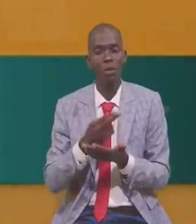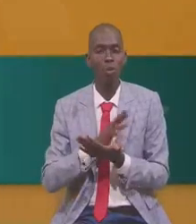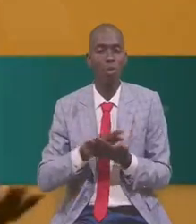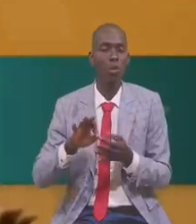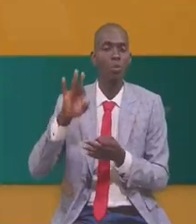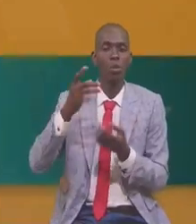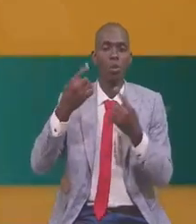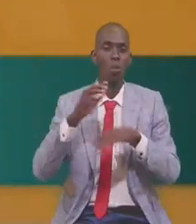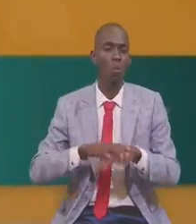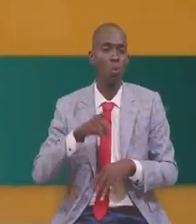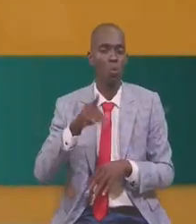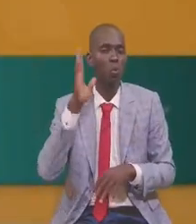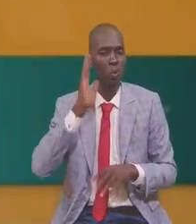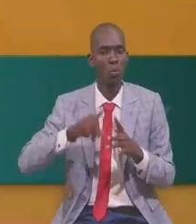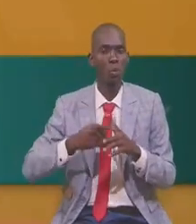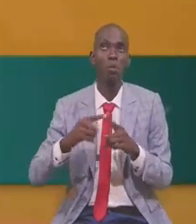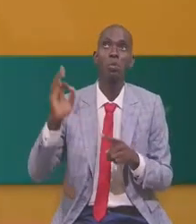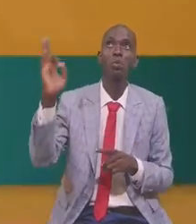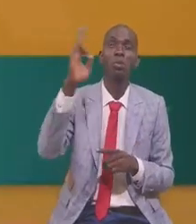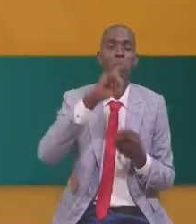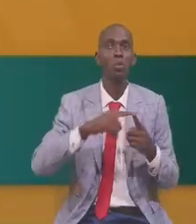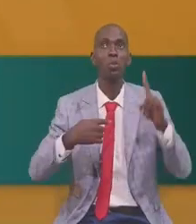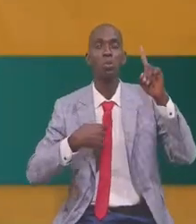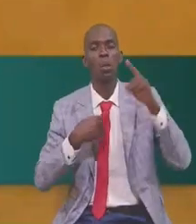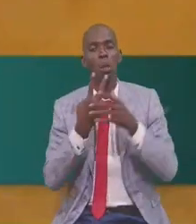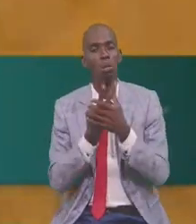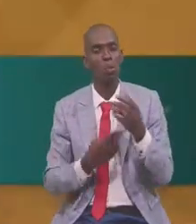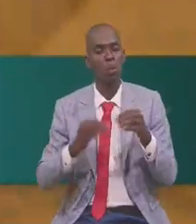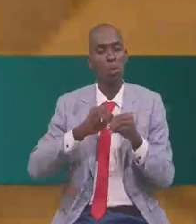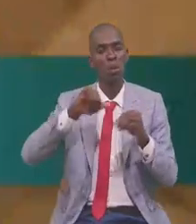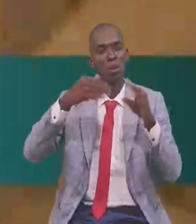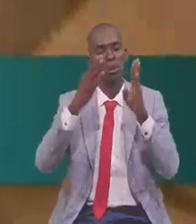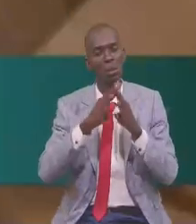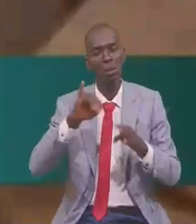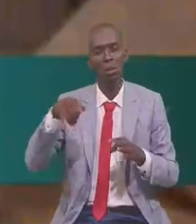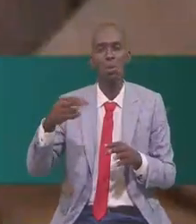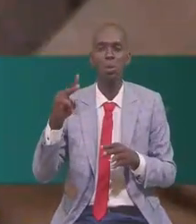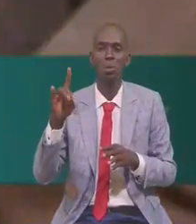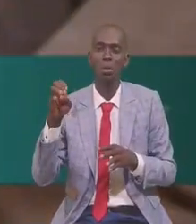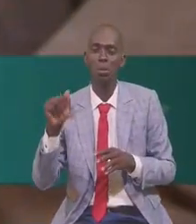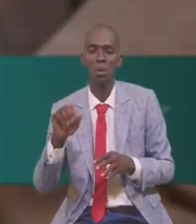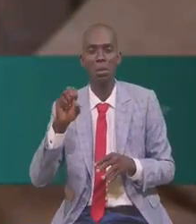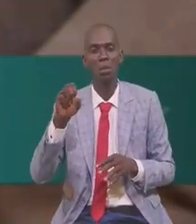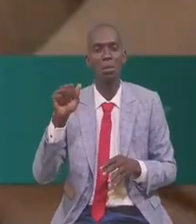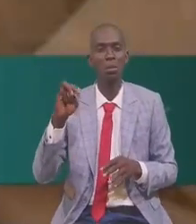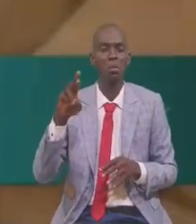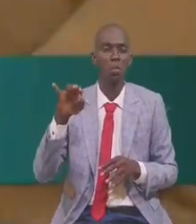mes témoins à Jérusalem, dans la Judée, dans la Samarie et jusqu'aux extrémités de la